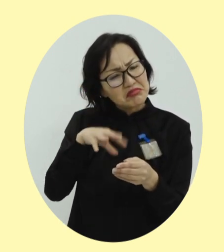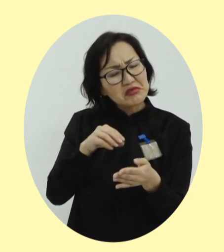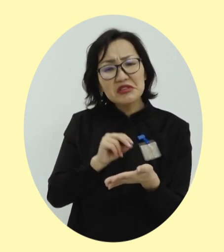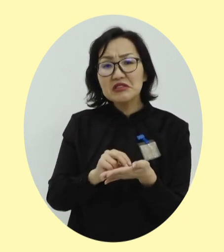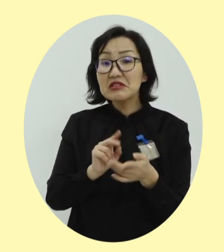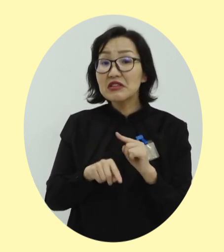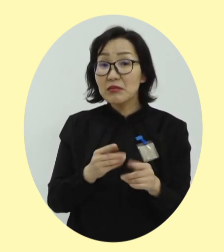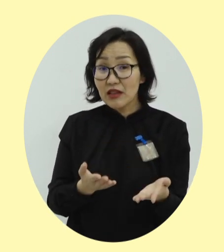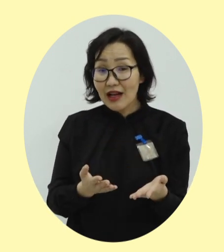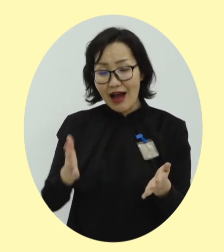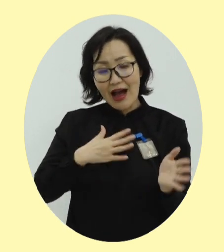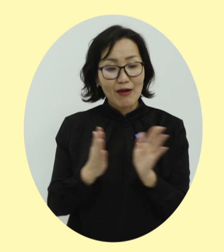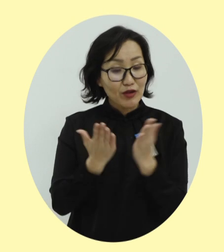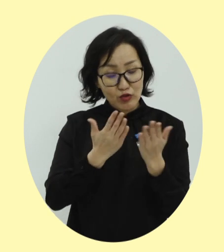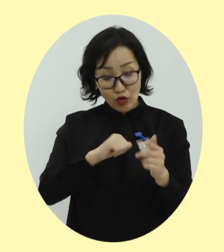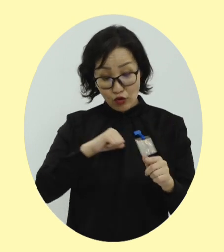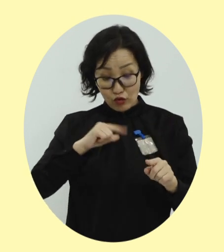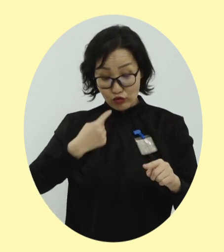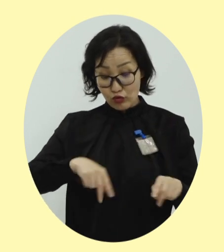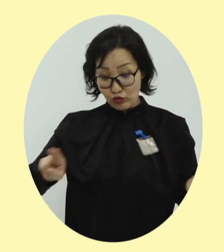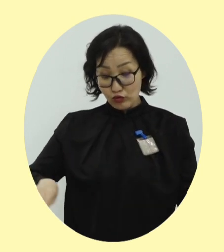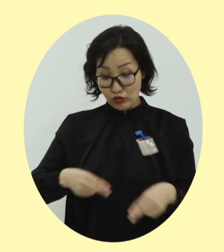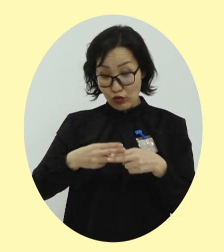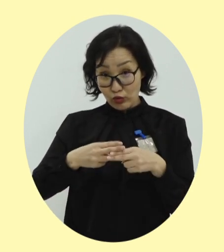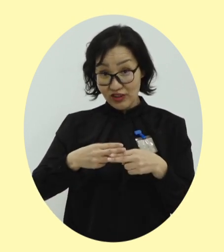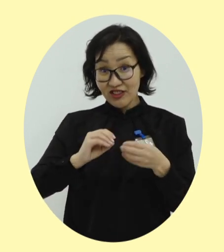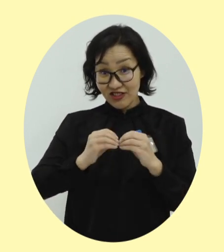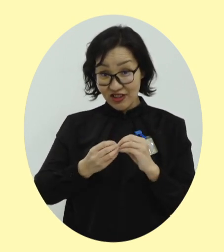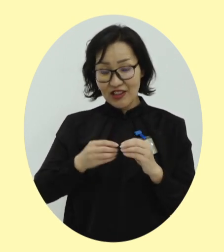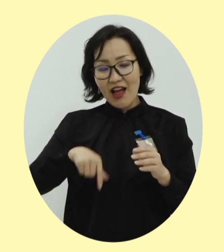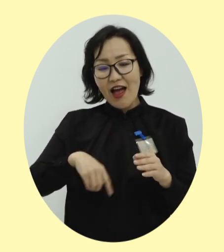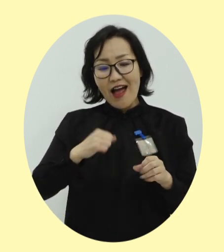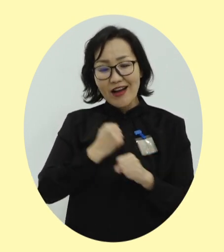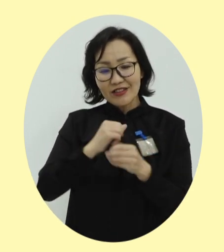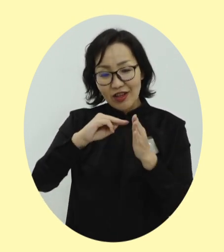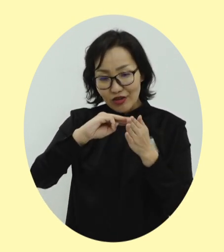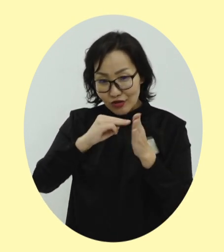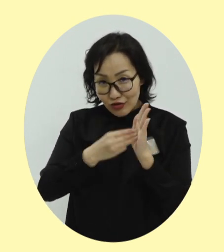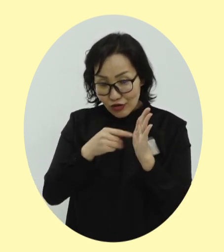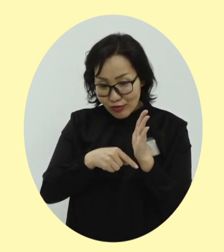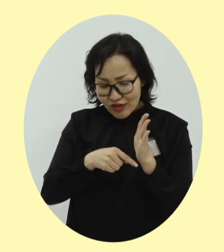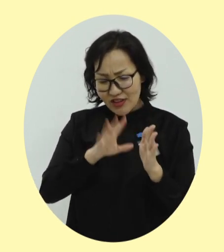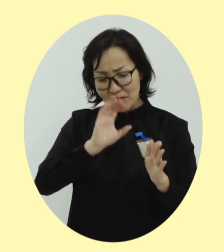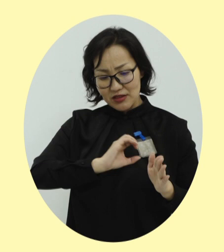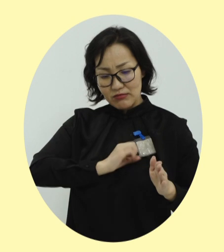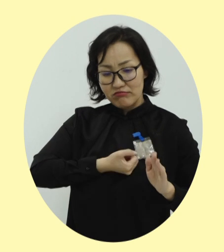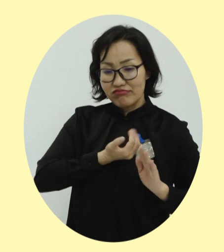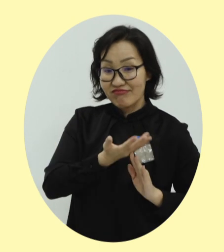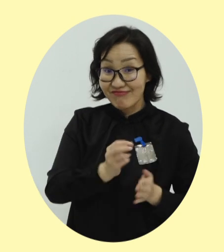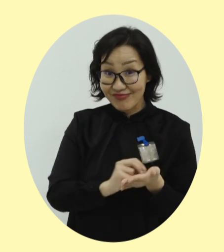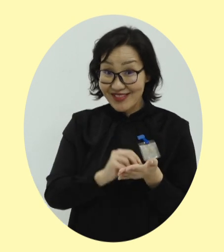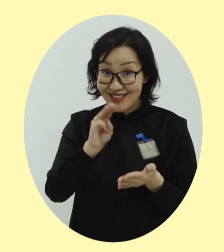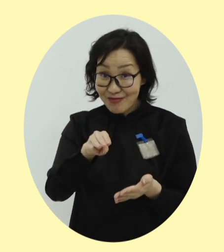уншия. Өөрөө өөртөө дүгнэлт хийж ажлаа төлөвлөж чин сэтгэлээсээ бичжээ.